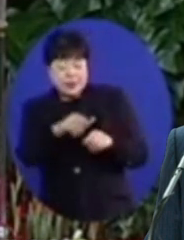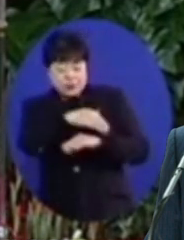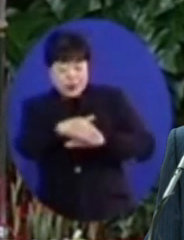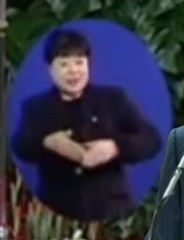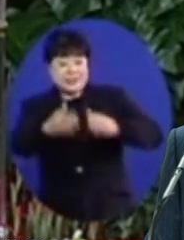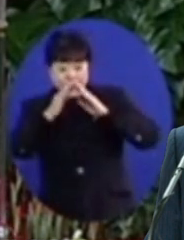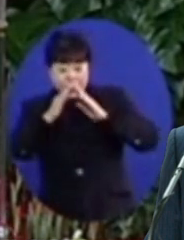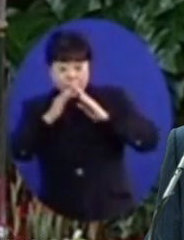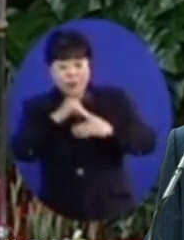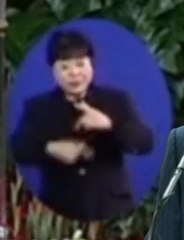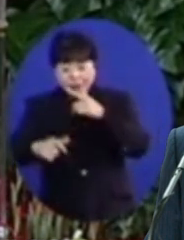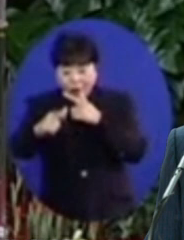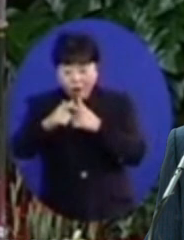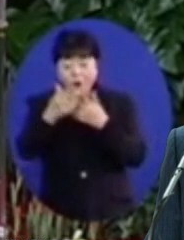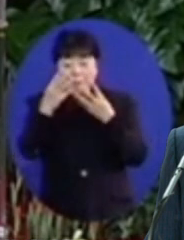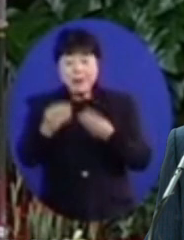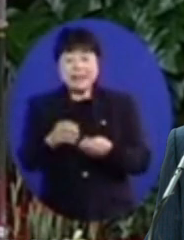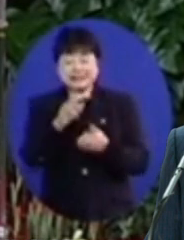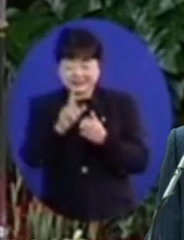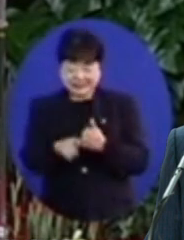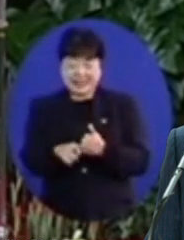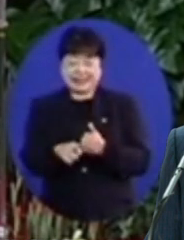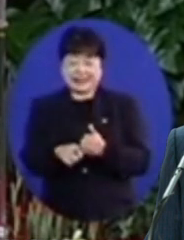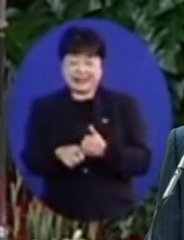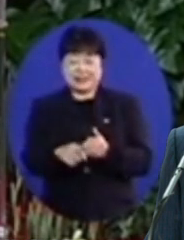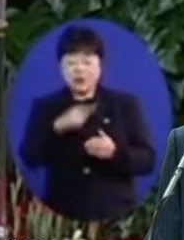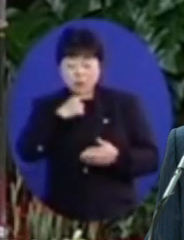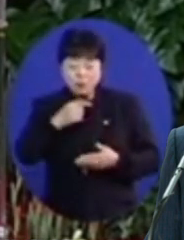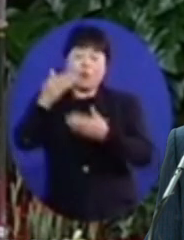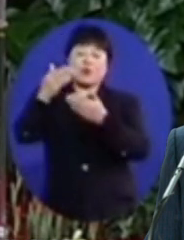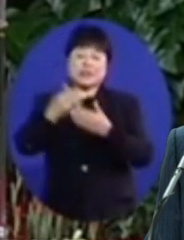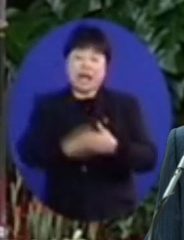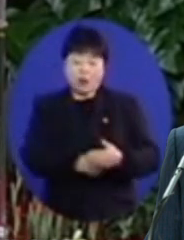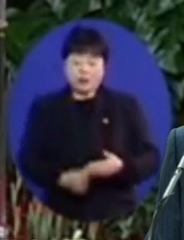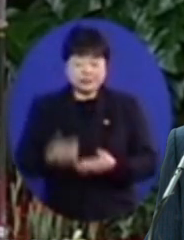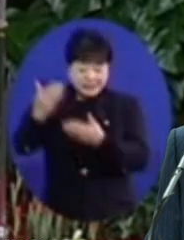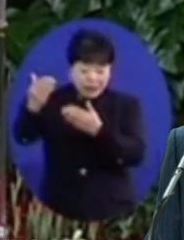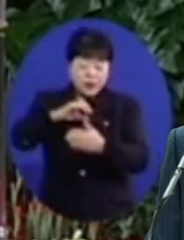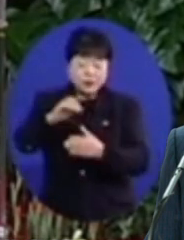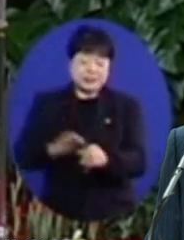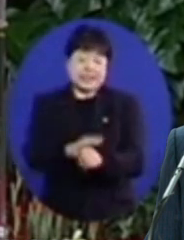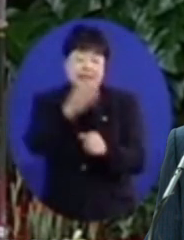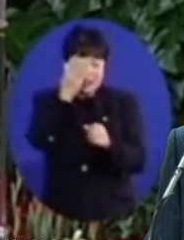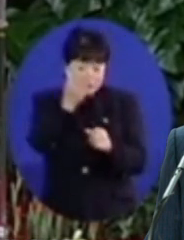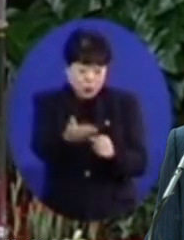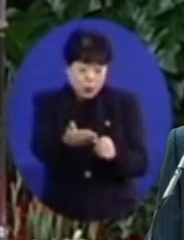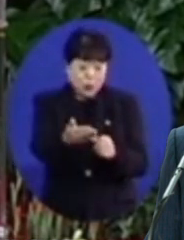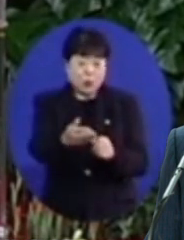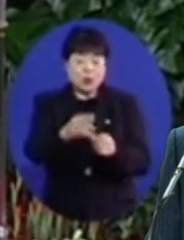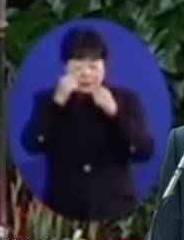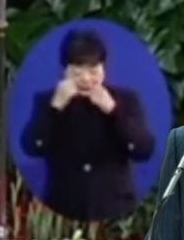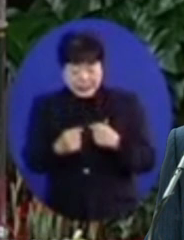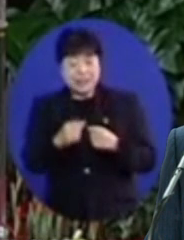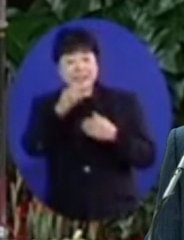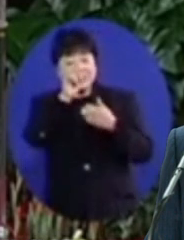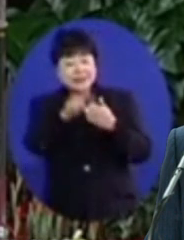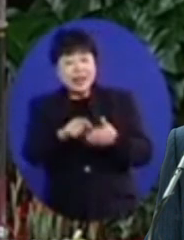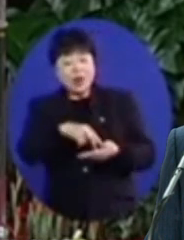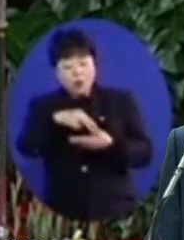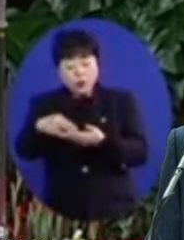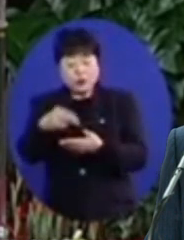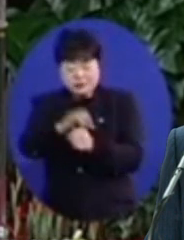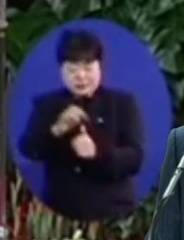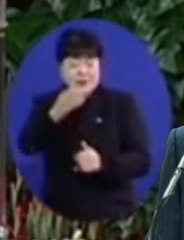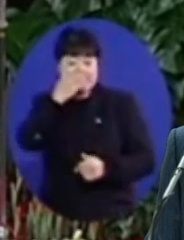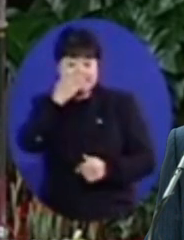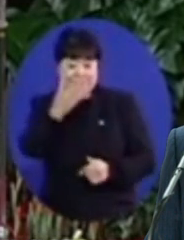것입니다 더 많은 시간을 봉사하고 헌신하고 이웃을 사랑하는 삶을 살면 고독해서